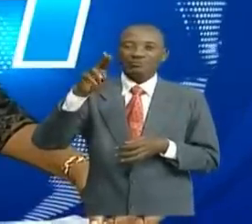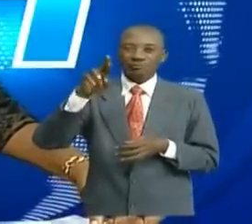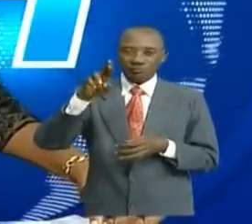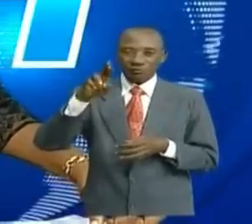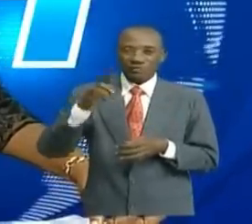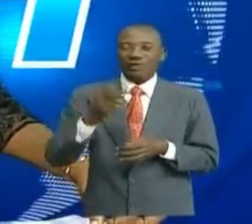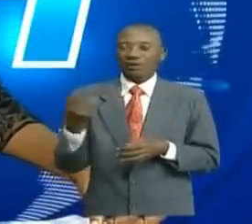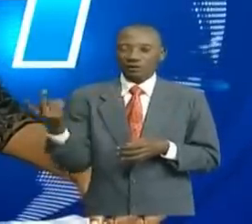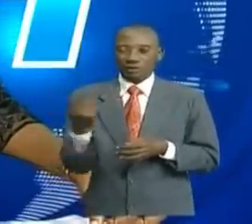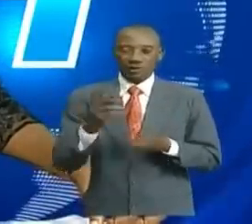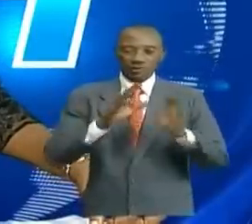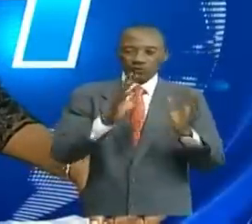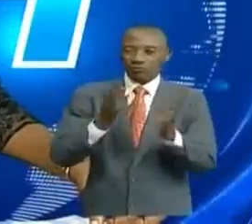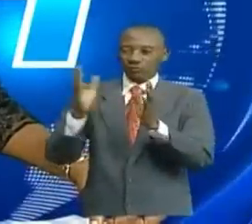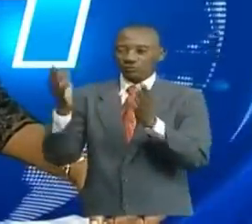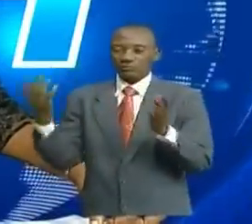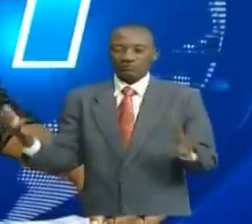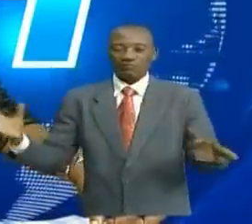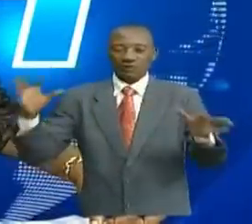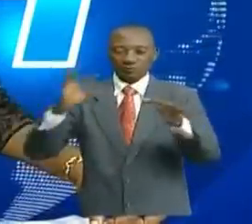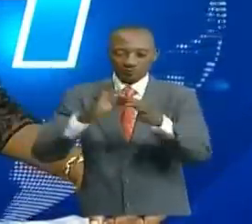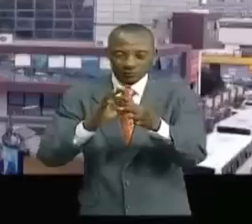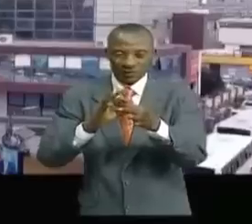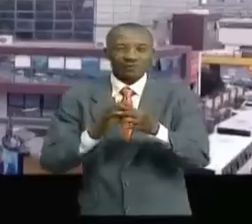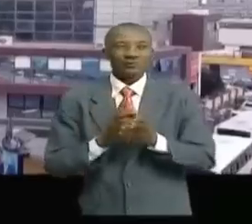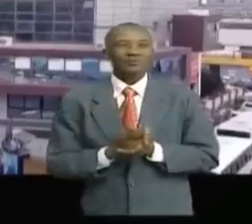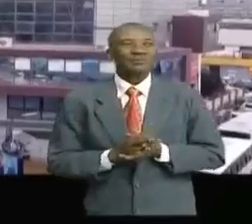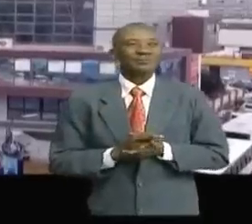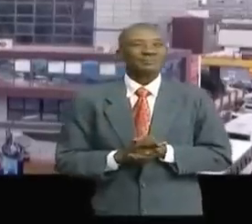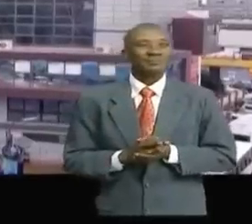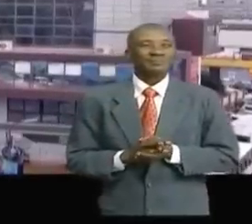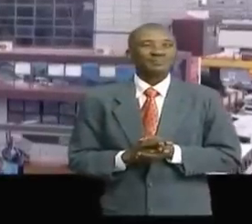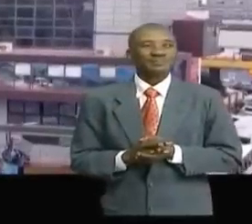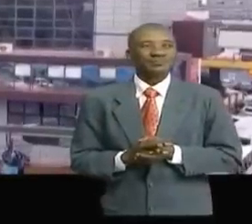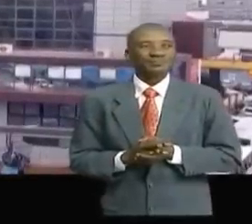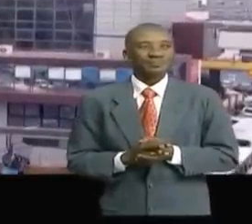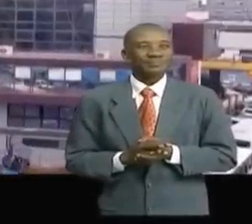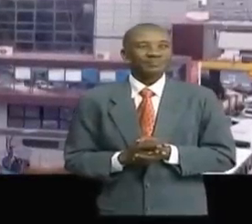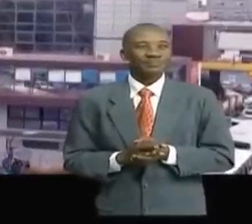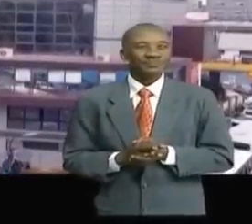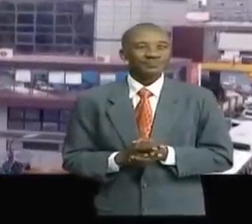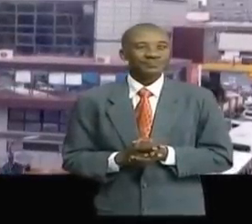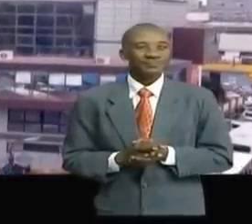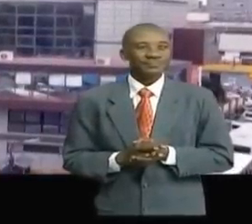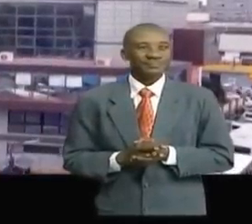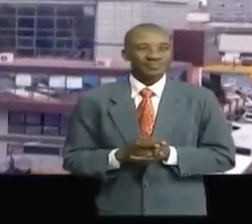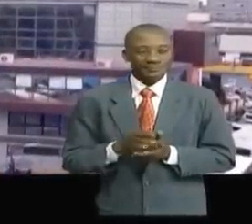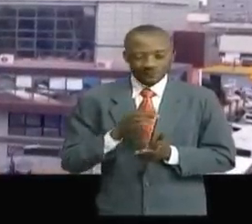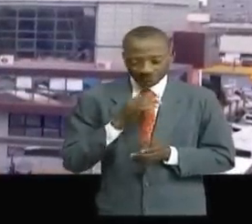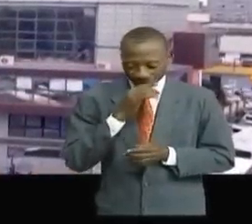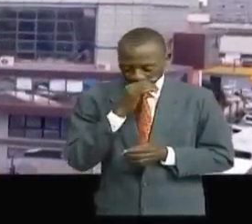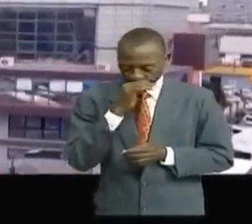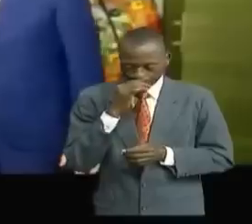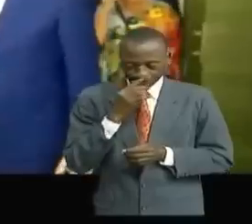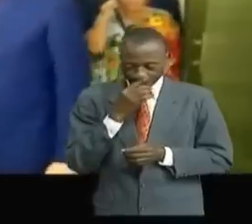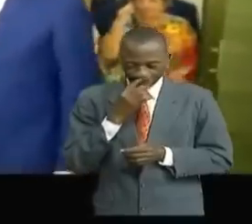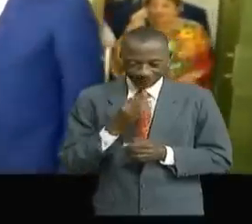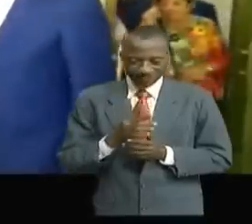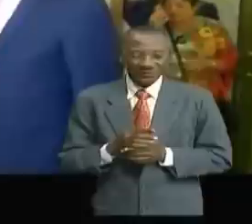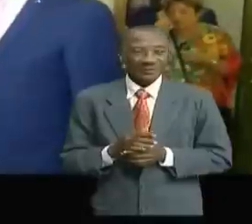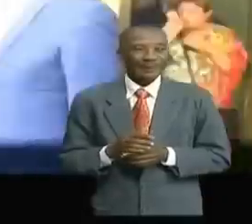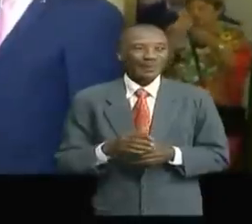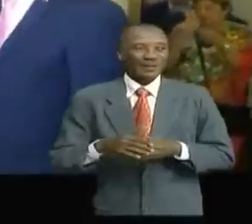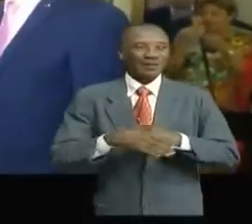Kinshasa-Gentini, Ngobilano Diwili Atunakov. Le renforcement du partenariat existant entre la ville belge